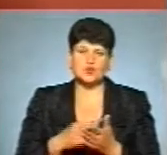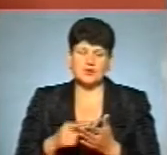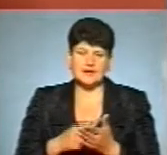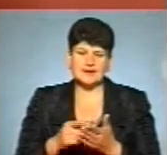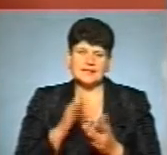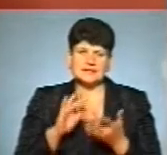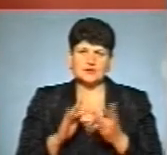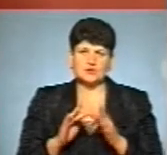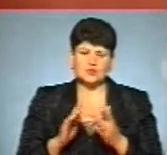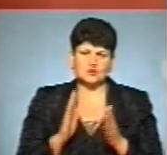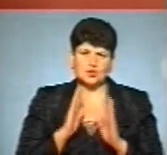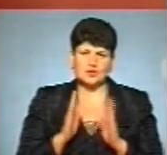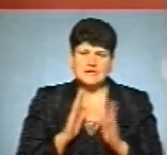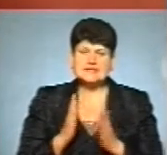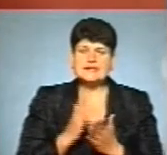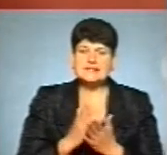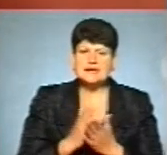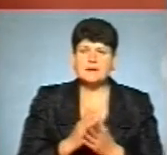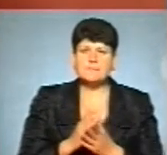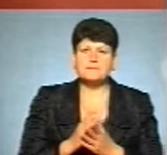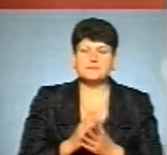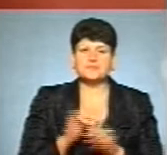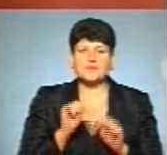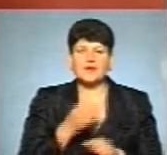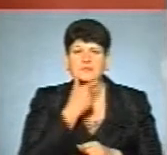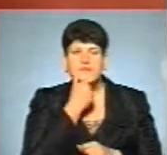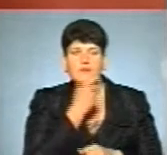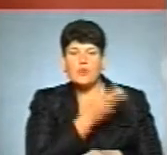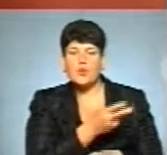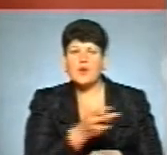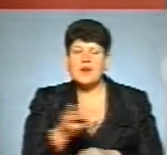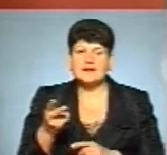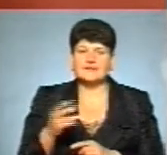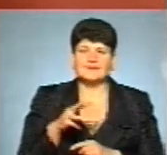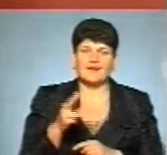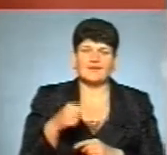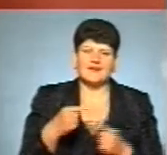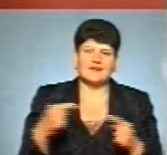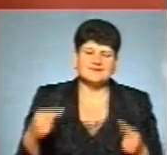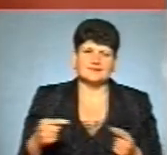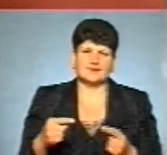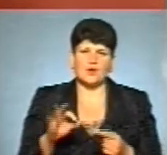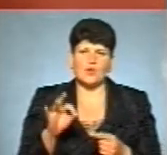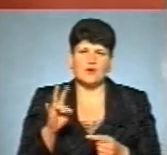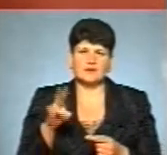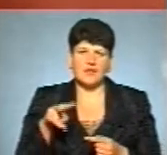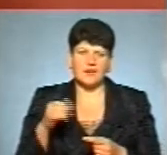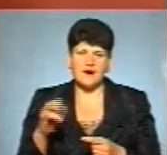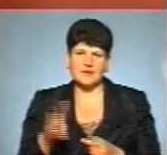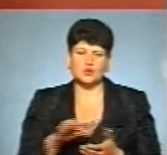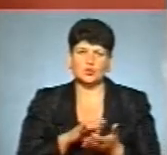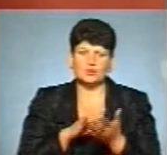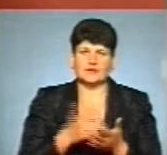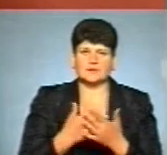зараз ще знаходимося в карантині, прогулятися в 3D-форматі різними онлайн-турами. Зокрема, в